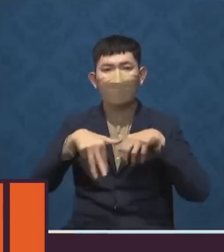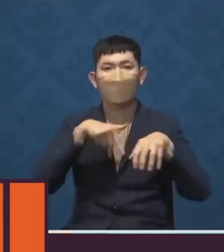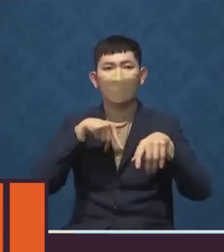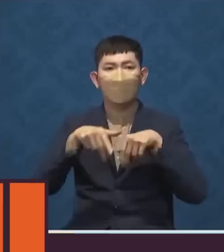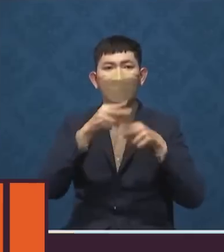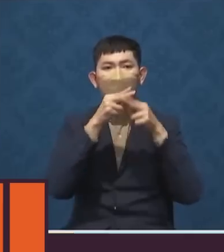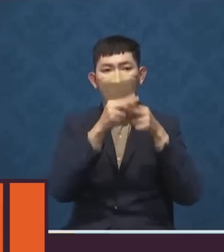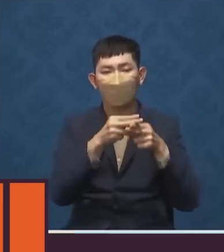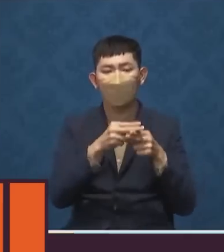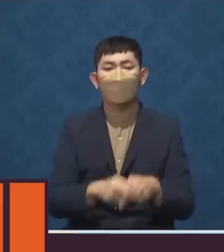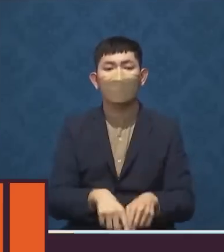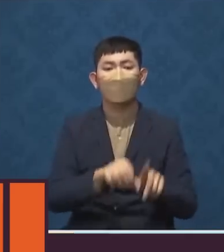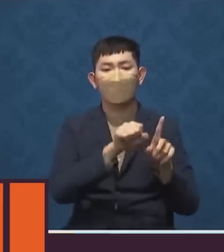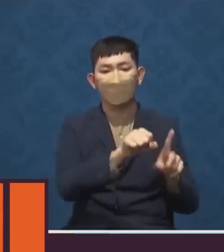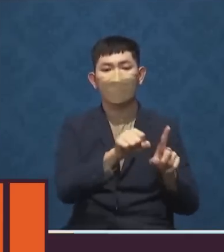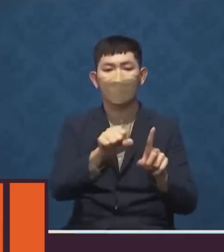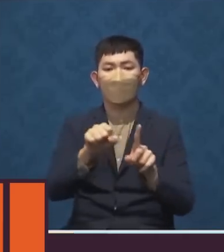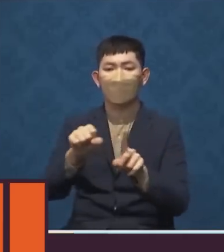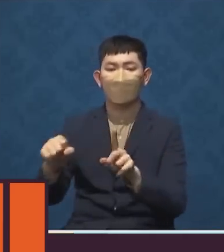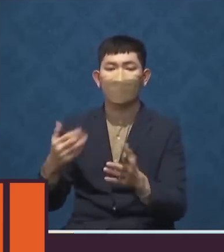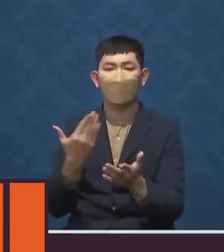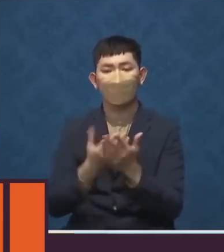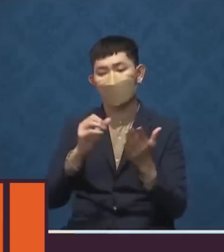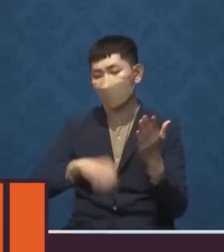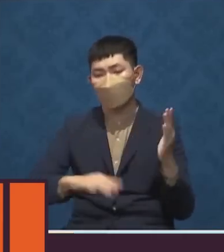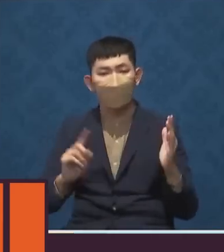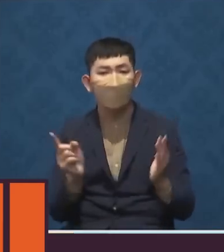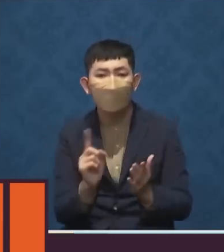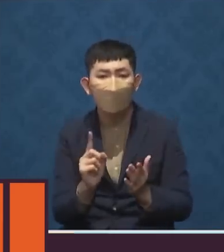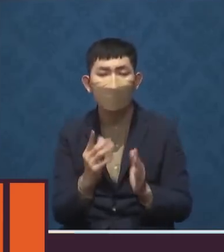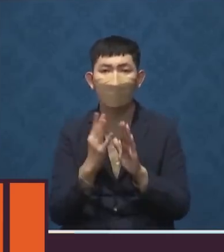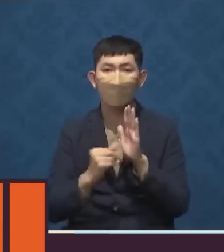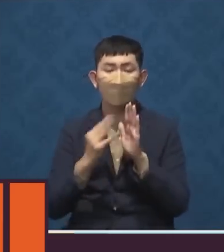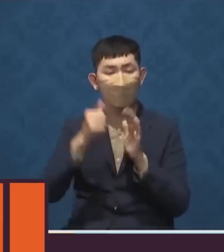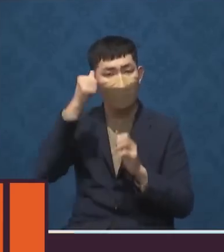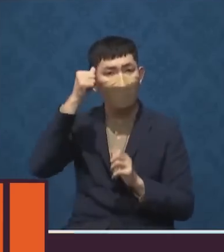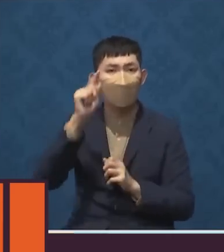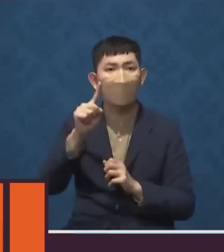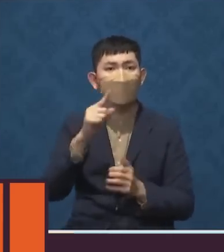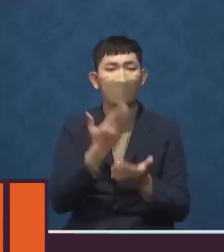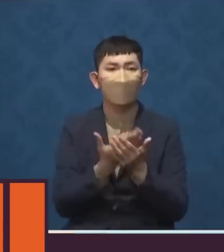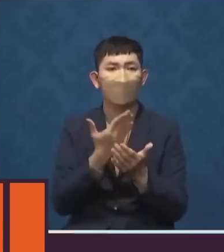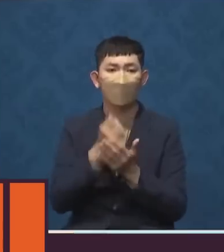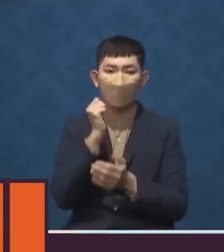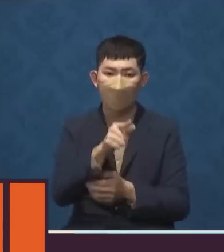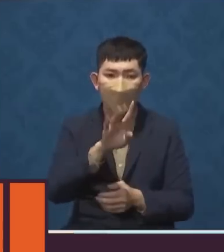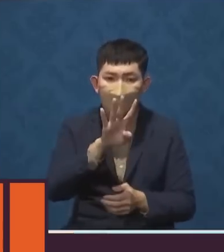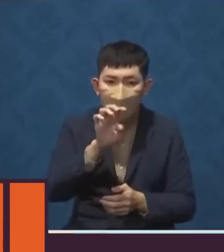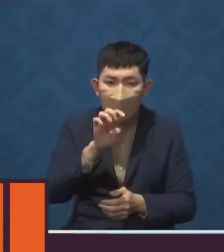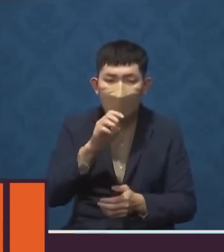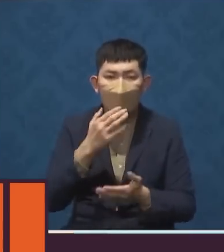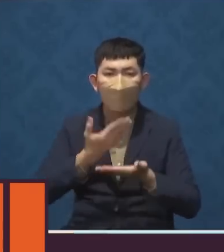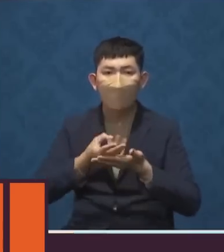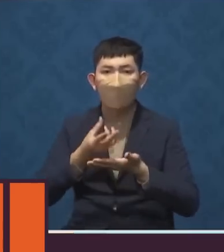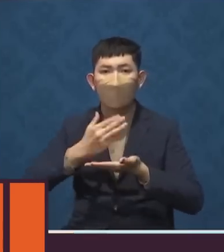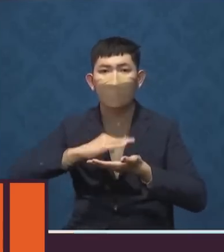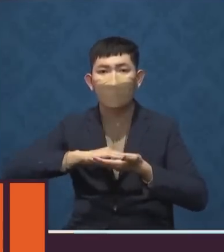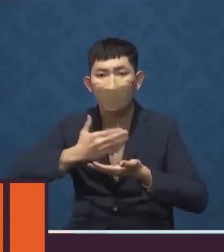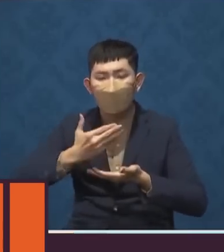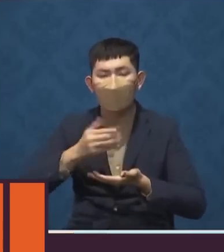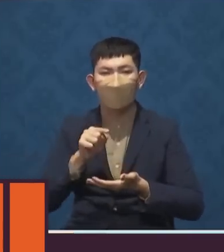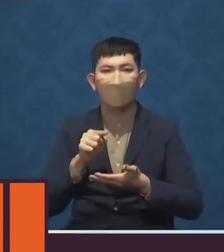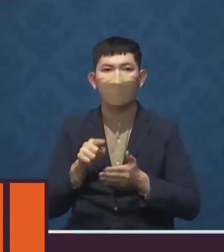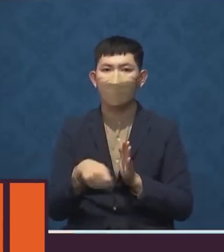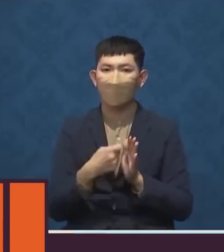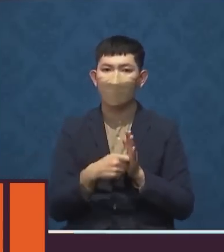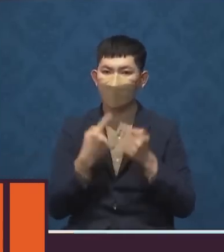ชุมชนนั 1 แนบาท เดิ่นมไปตกหายที่ไหนีการอบรมกนวันเดียว400 บาเข้ากลองนึกล่องตviamente แตกจะลต้